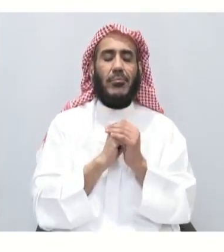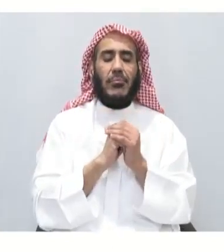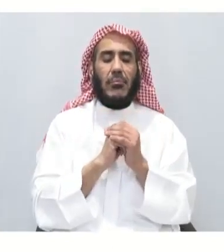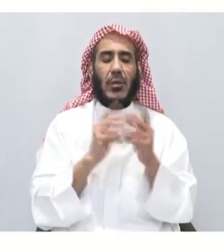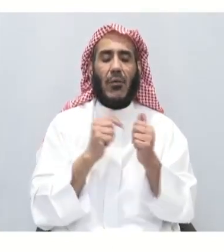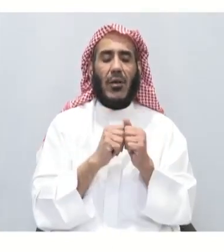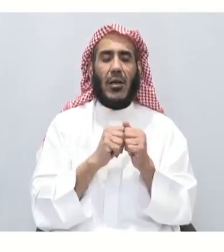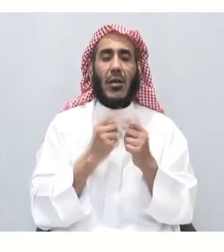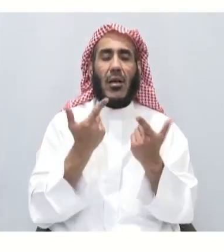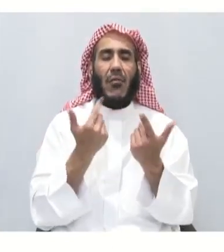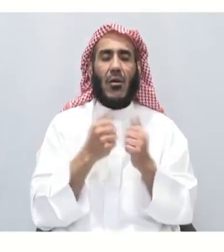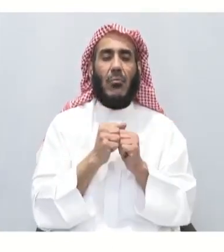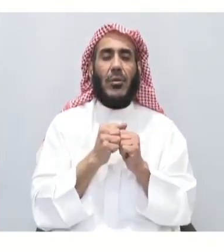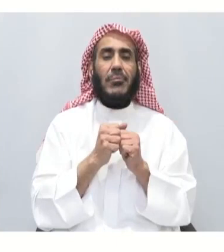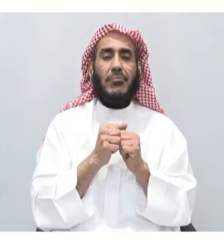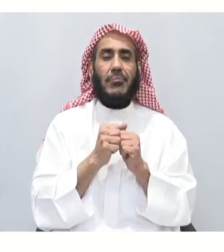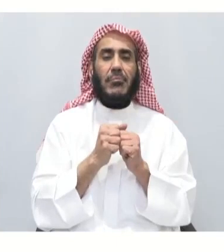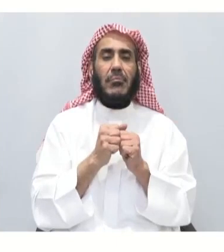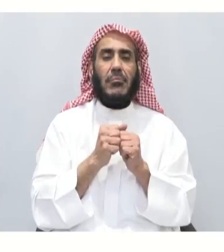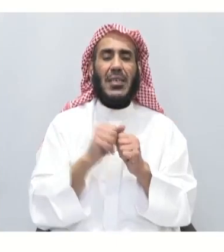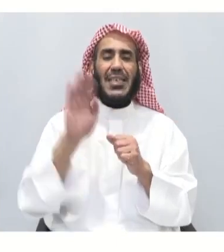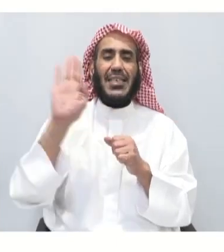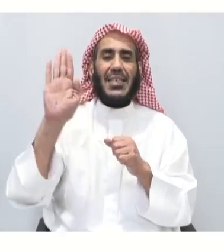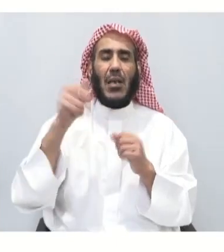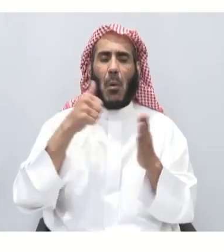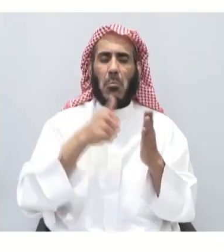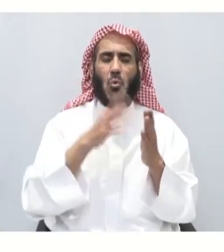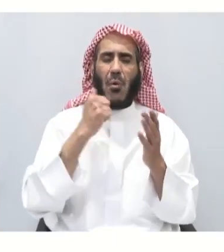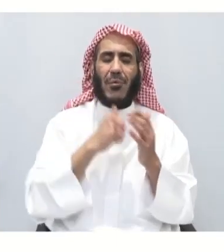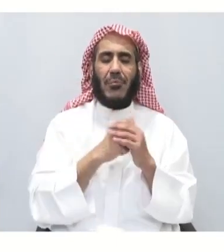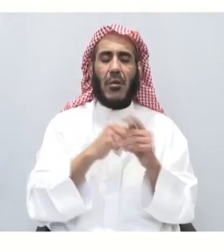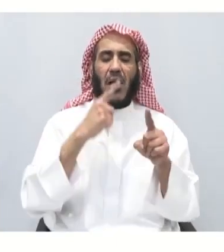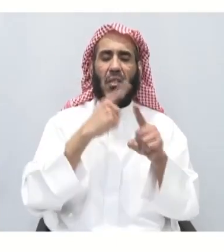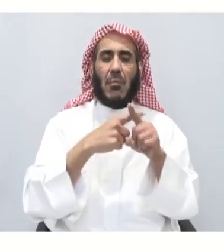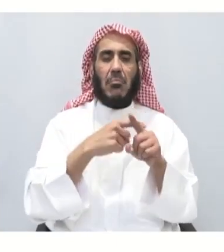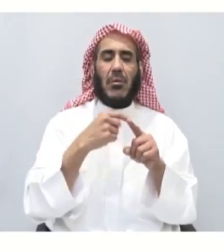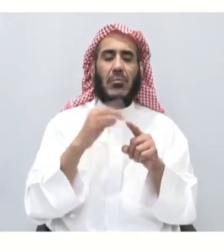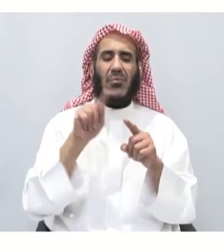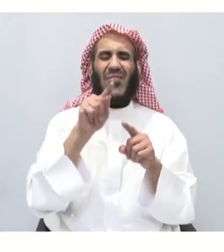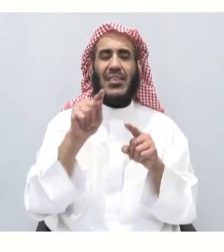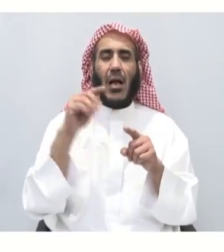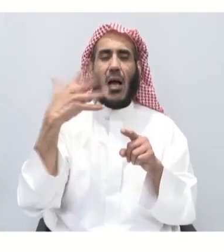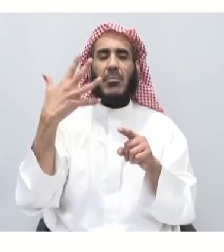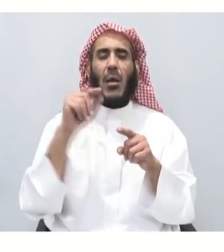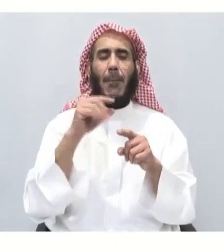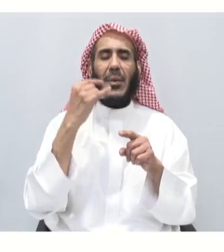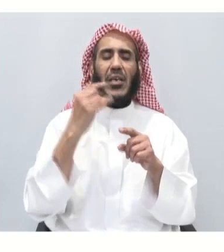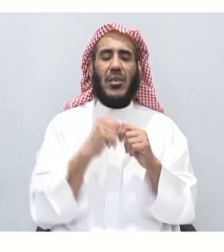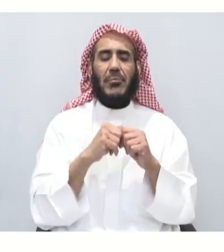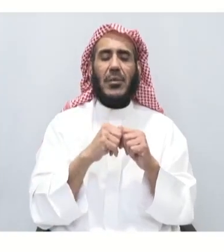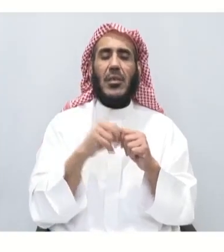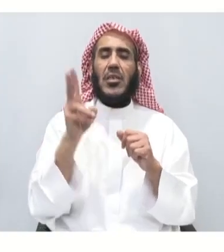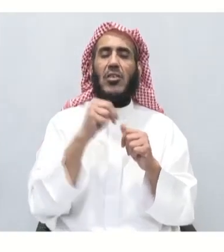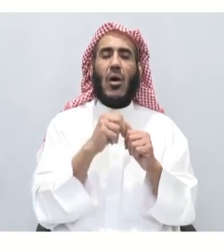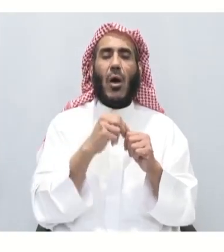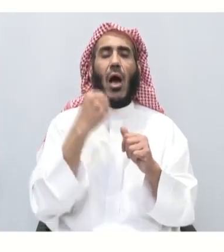كيف يتم حل المعادله س المجهول ضرب خ من